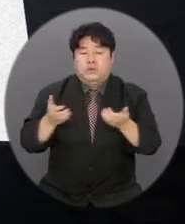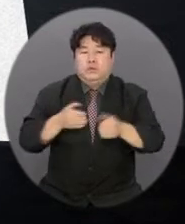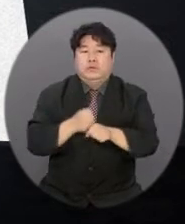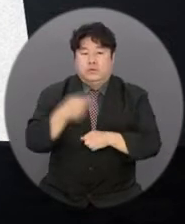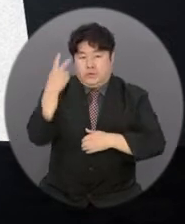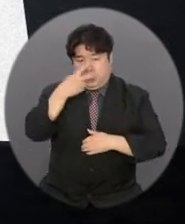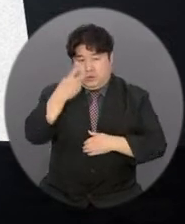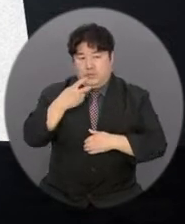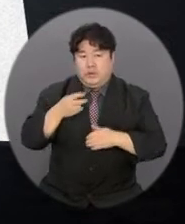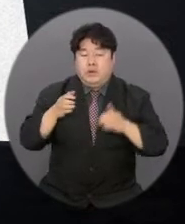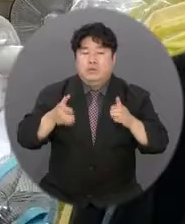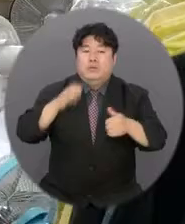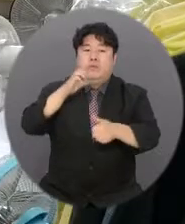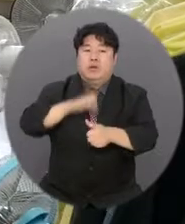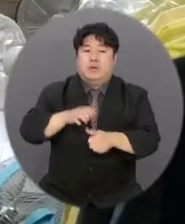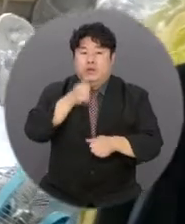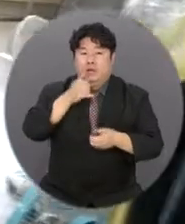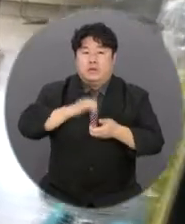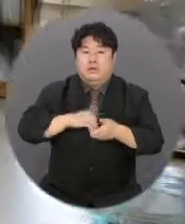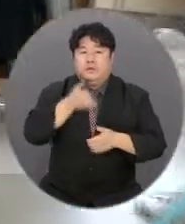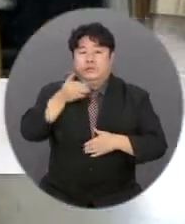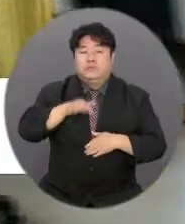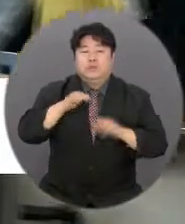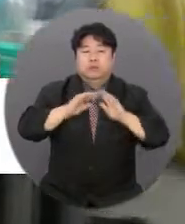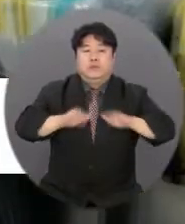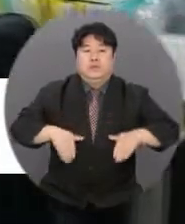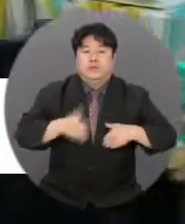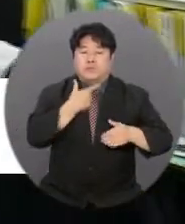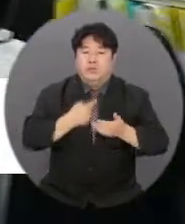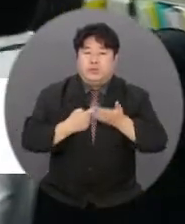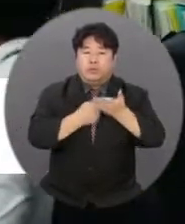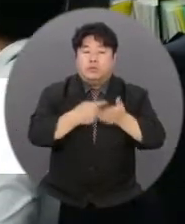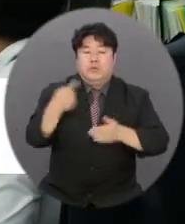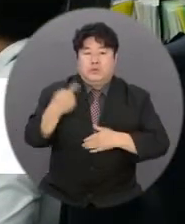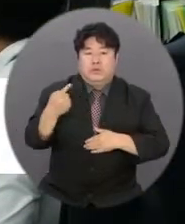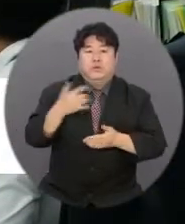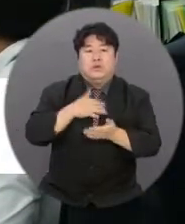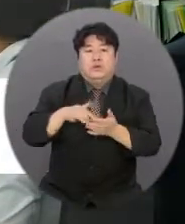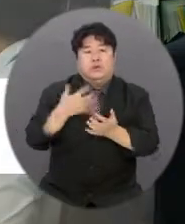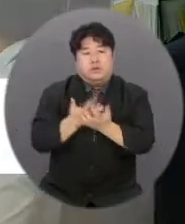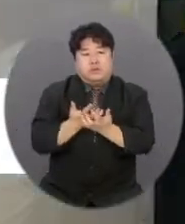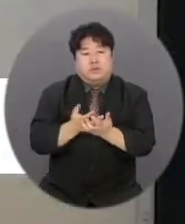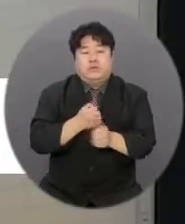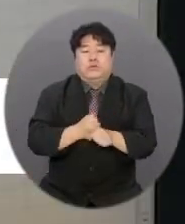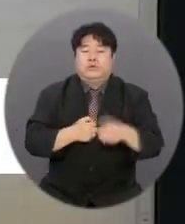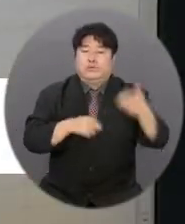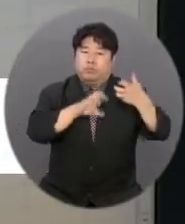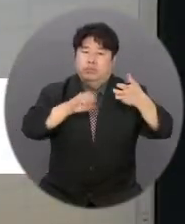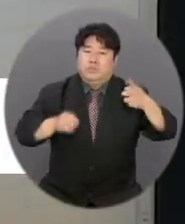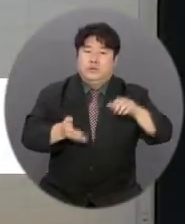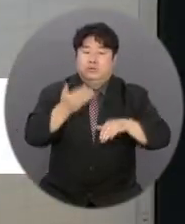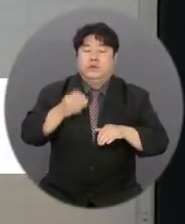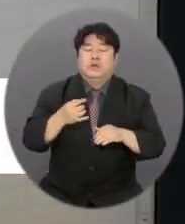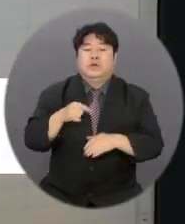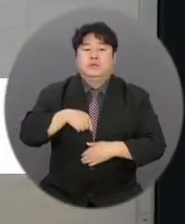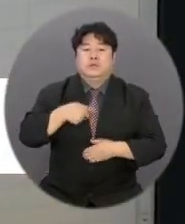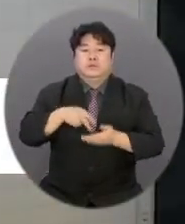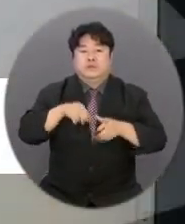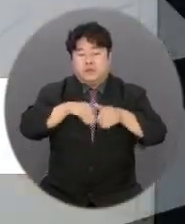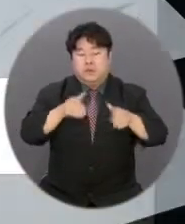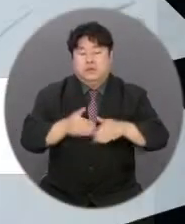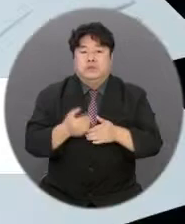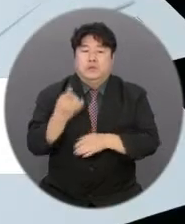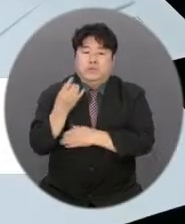감사 범위를 한정하고 있지만 올해 전남도가 요구받은 천여 건의 자료 가운데 80% 이상이 지자체 고유 사무일